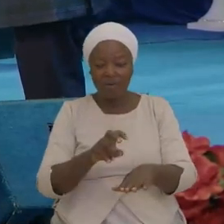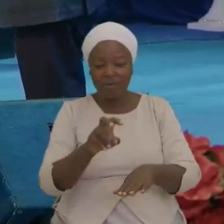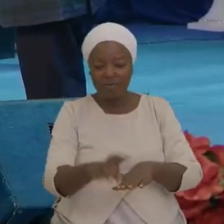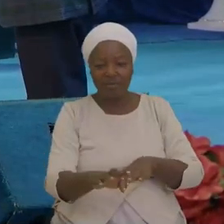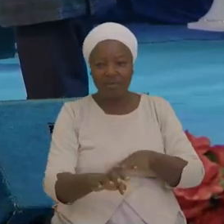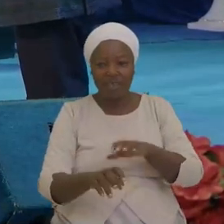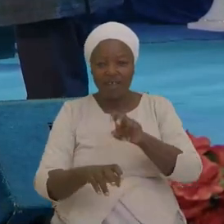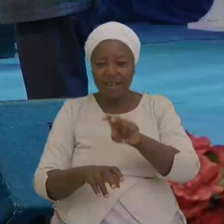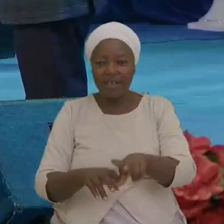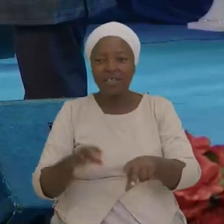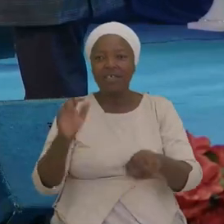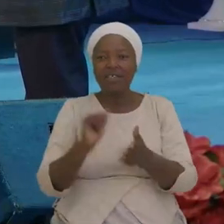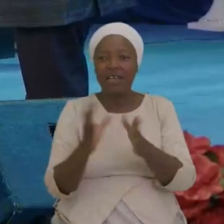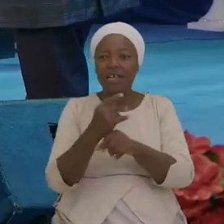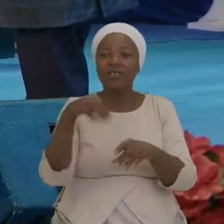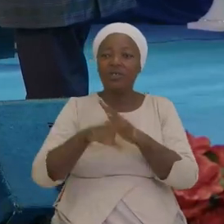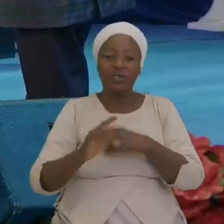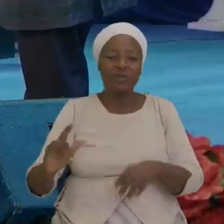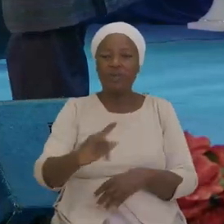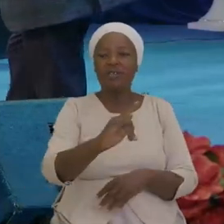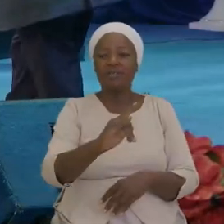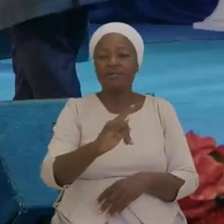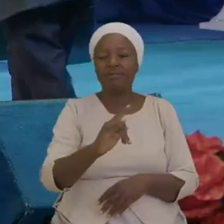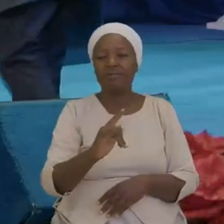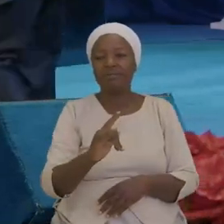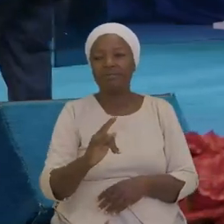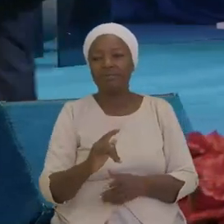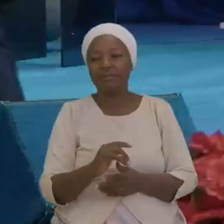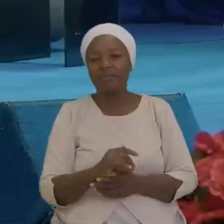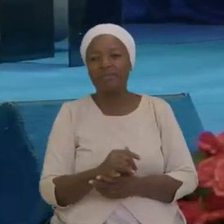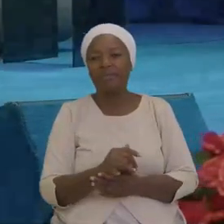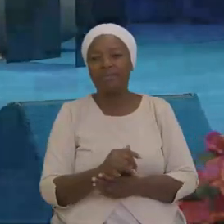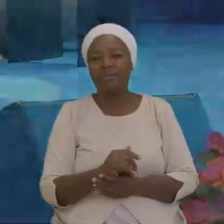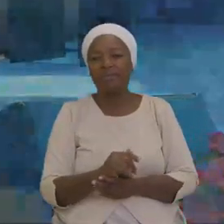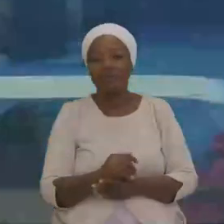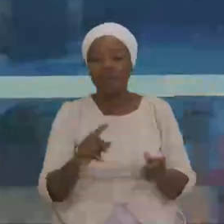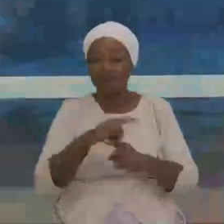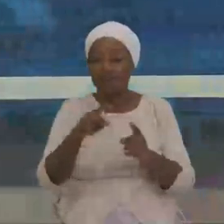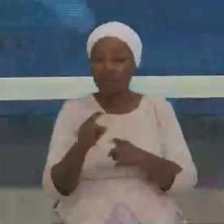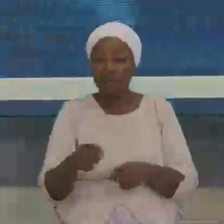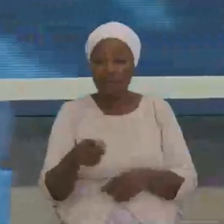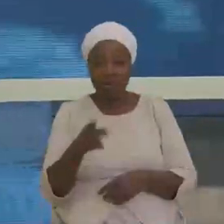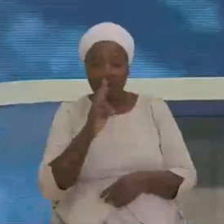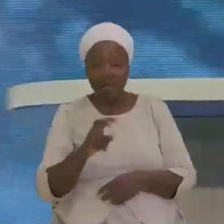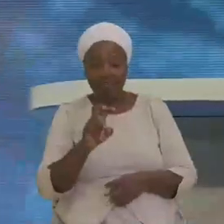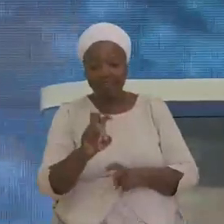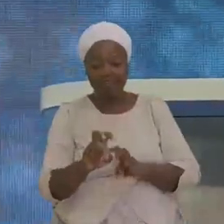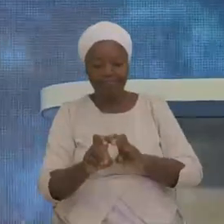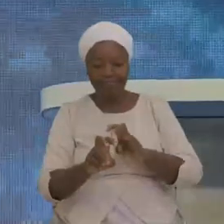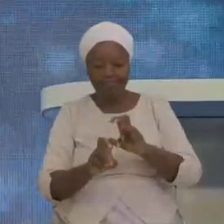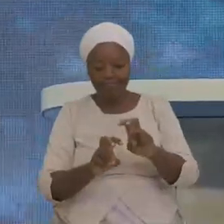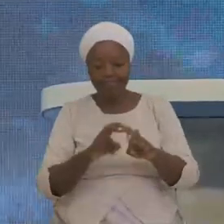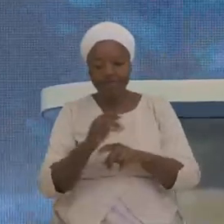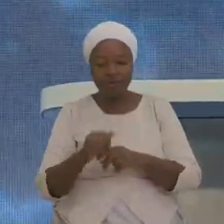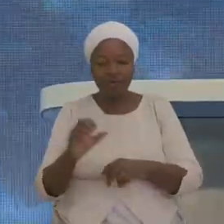tu marches sur les escaliers qui te font entrer dans l'avion. Quand tu gravis